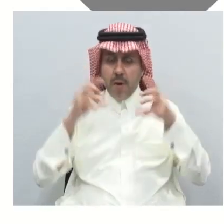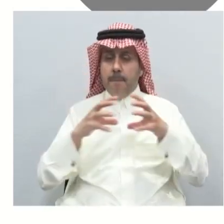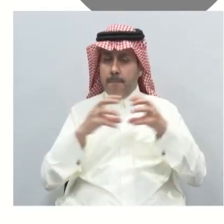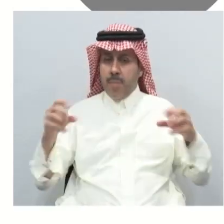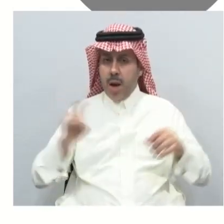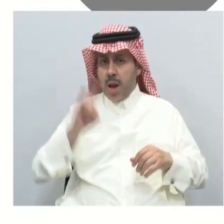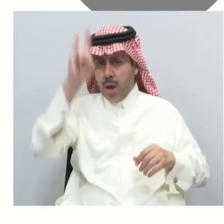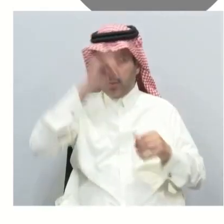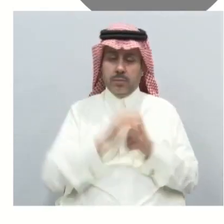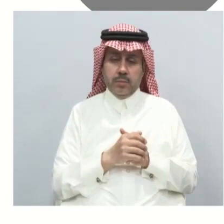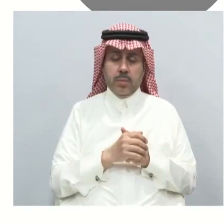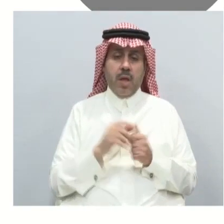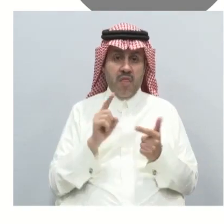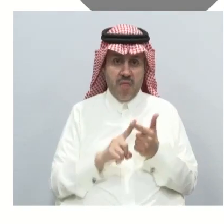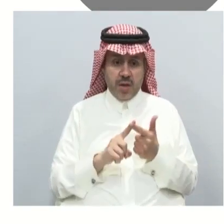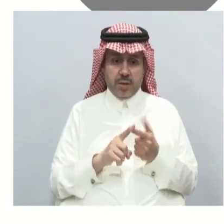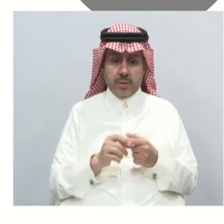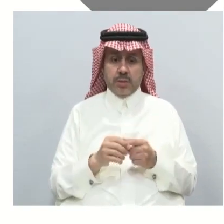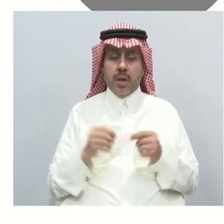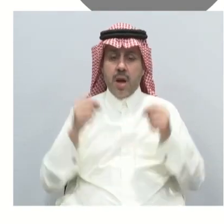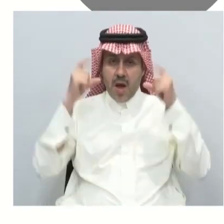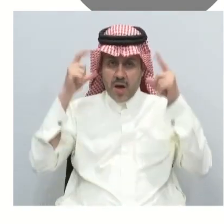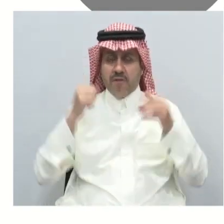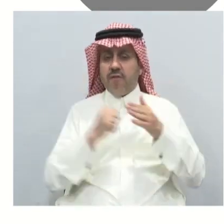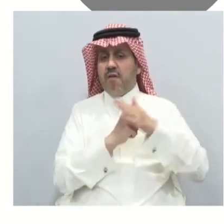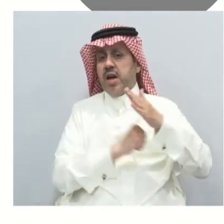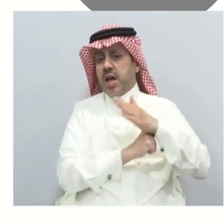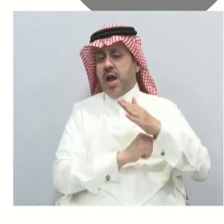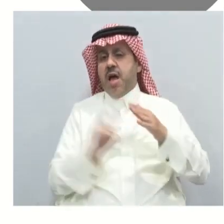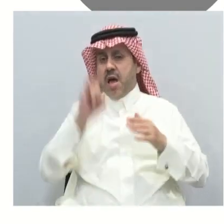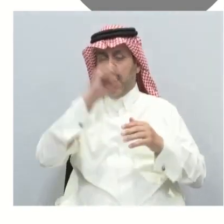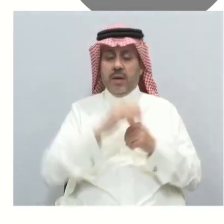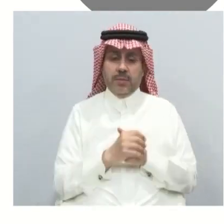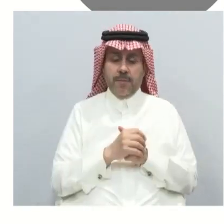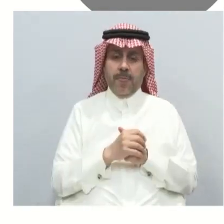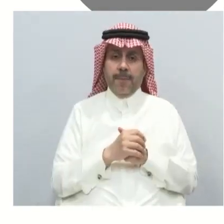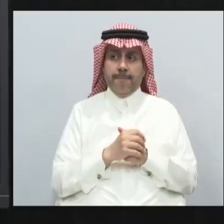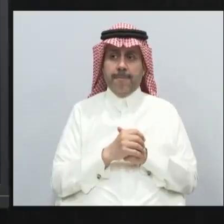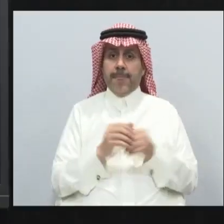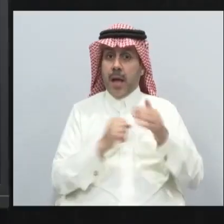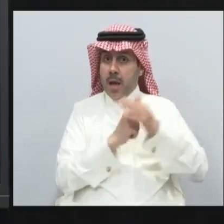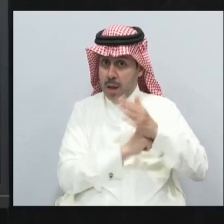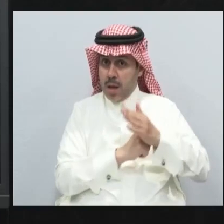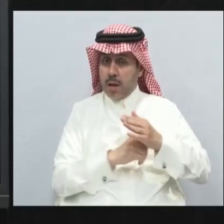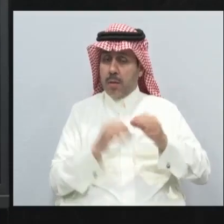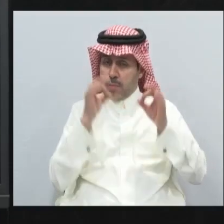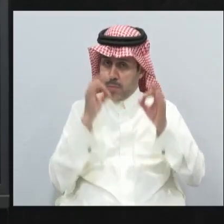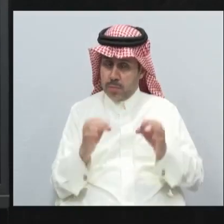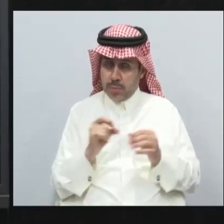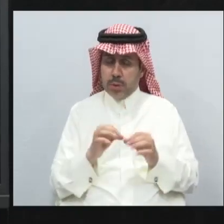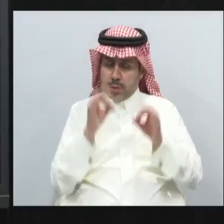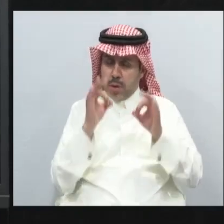اله الا الله واما العنصر الثاني فسنعرف اركان لا اله الا الله التي اذا توفرت